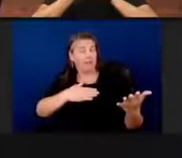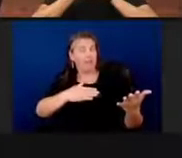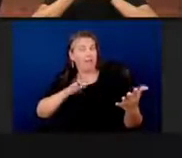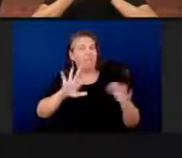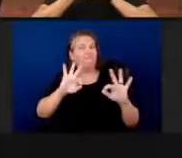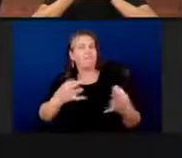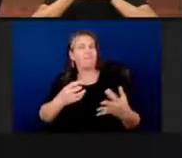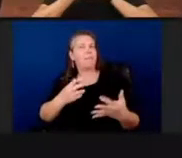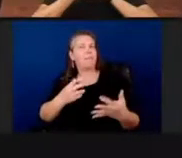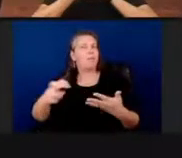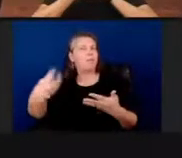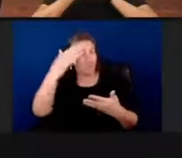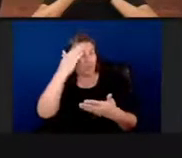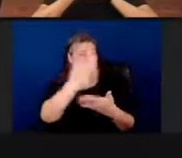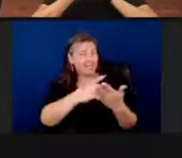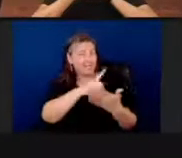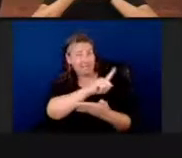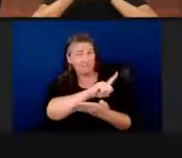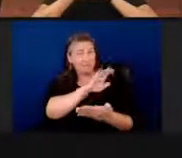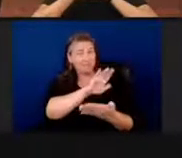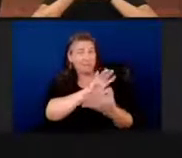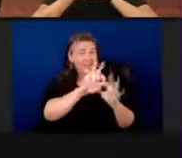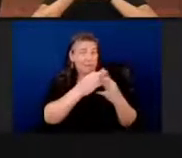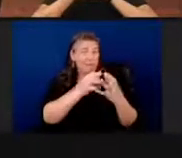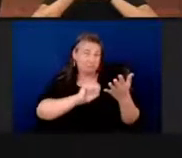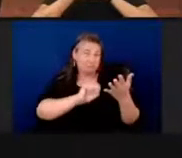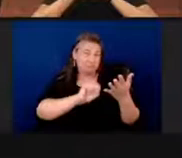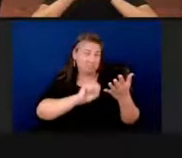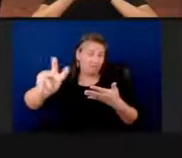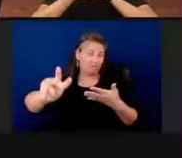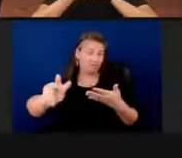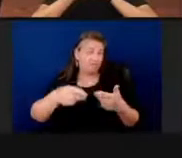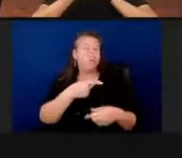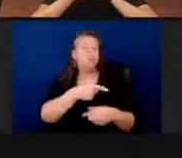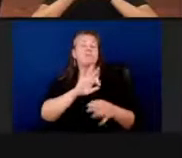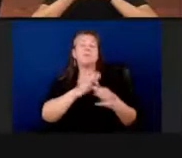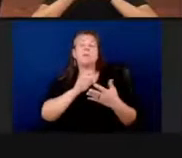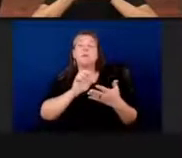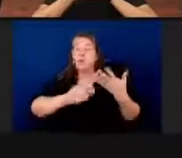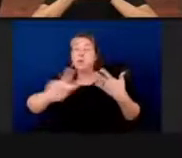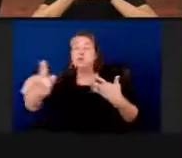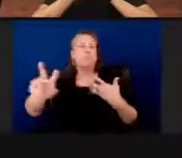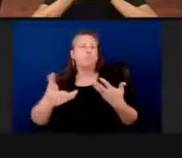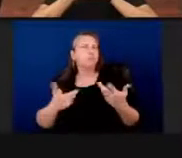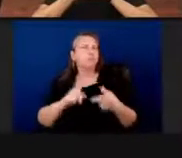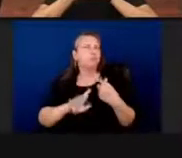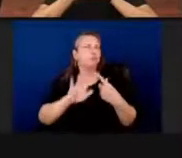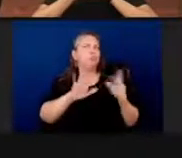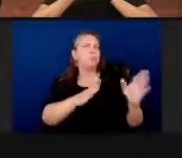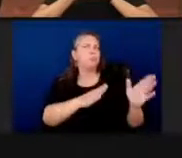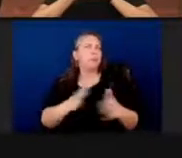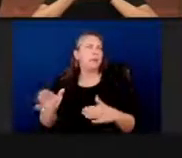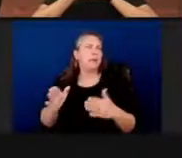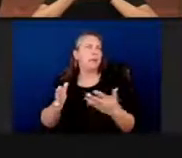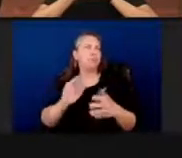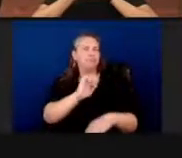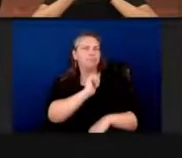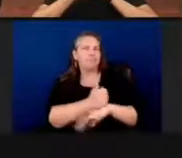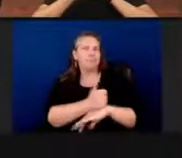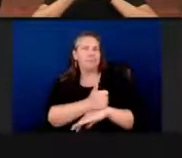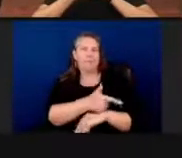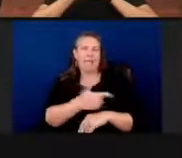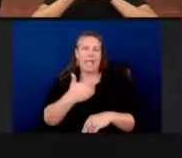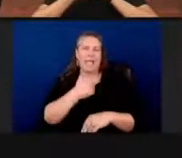kwa mfano iwapo kuna wanafunzi ambaye amefurahishwa sana na mpango huu, lakini kwa bahati